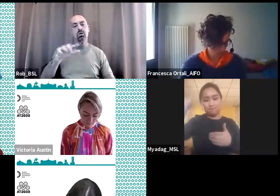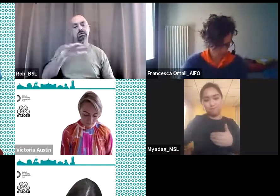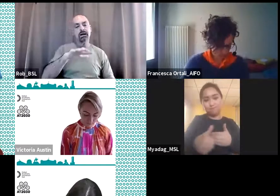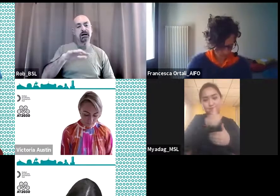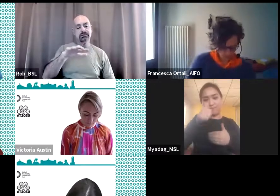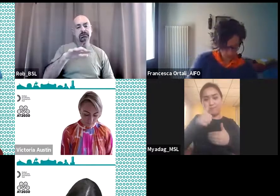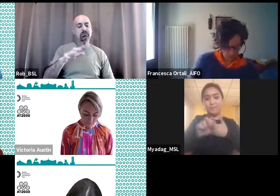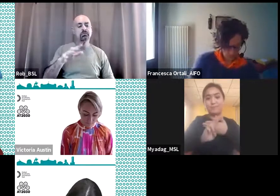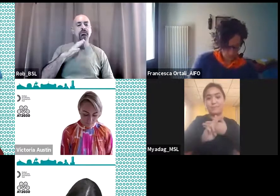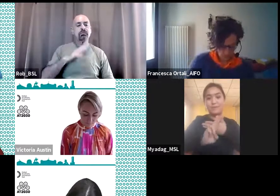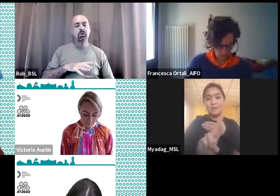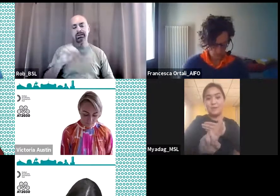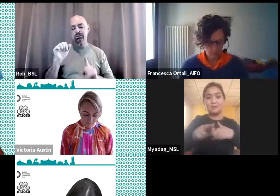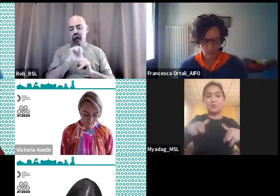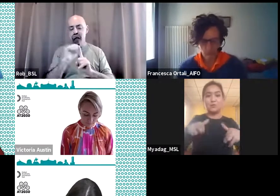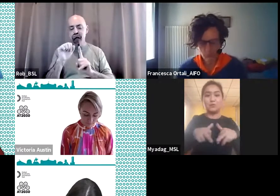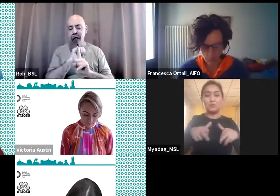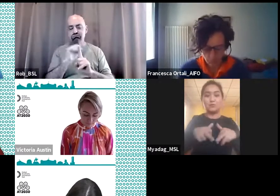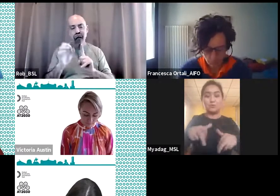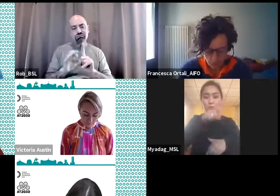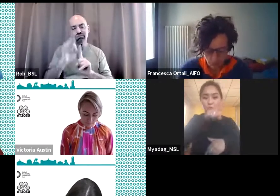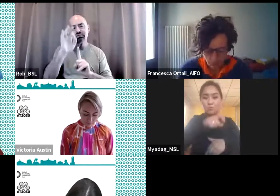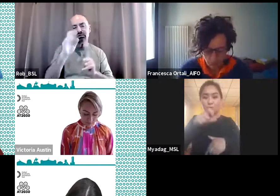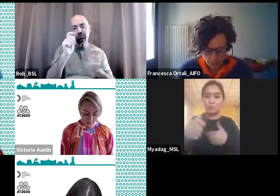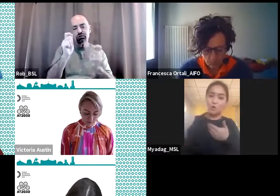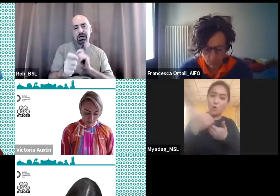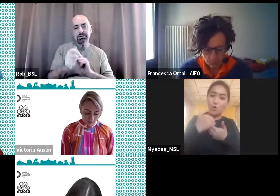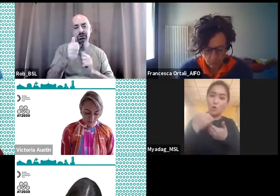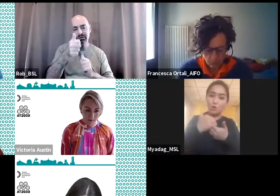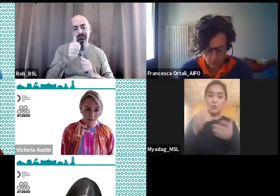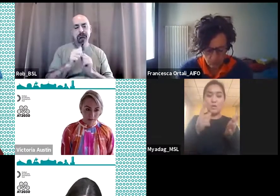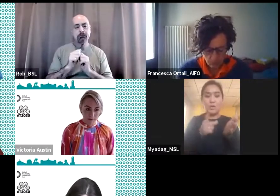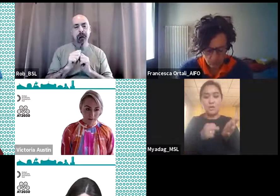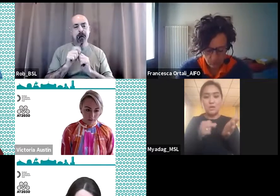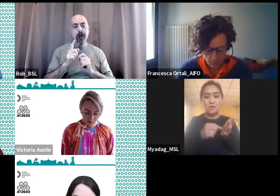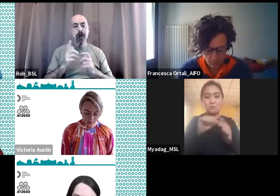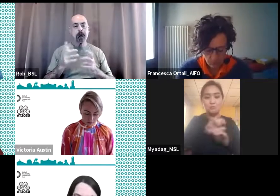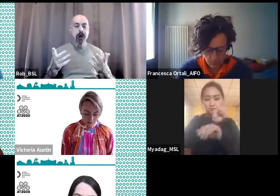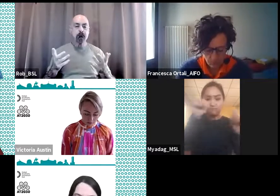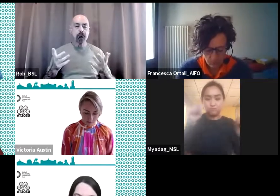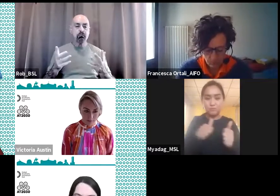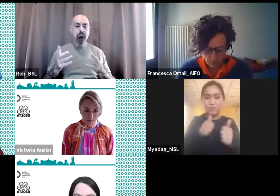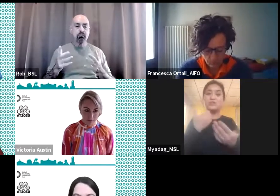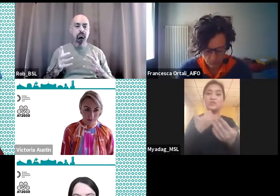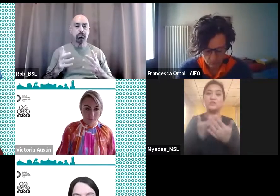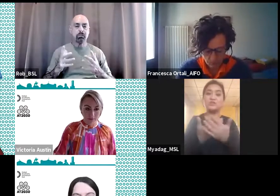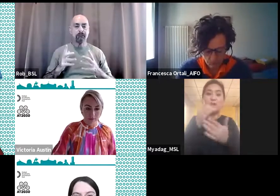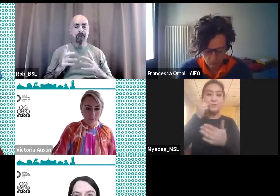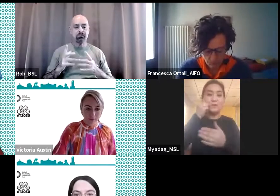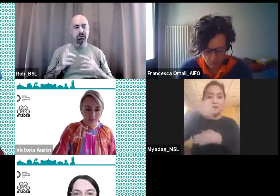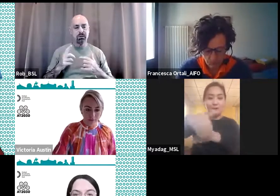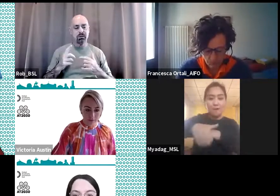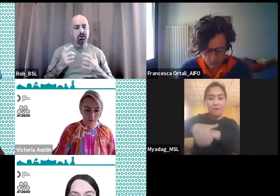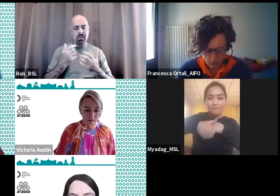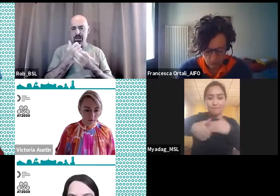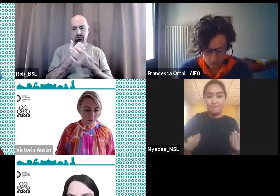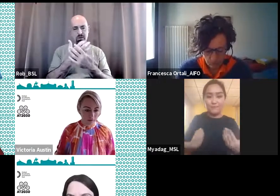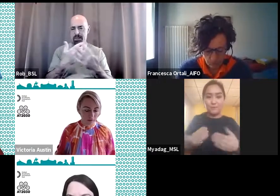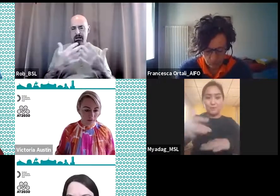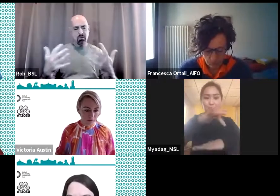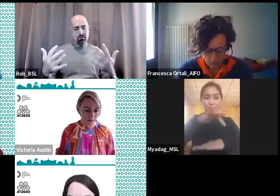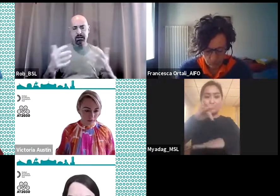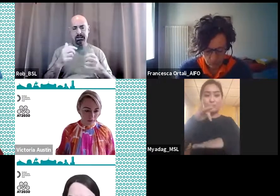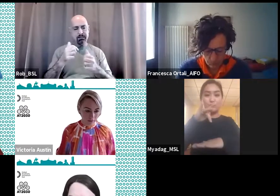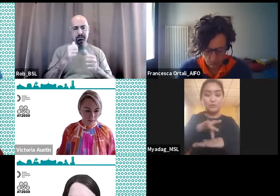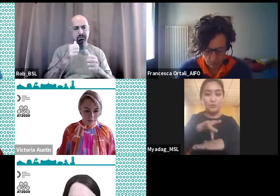оролцоо бүр бодиттой ажил хэрэгцээ шаардлагатай байгаа. Жишээлбэл одоо биедээ амжилт хэмжих, хувийн төсөл үйлчлэг, peer counseling, за мөн орчин